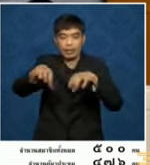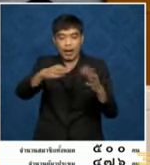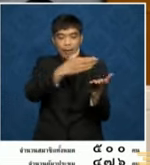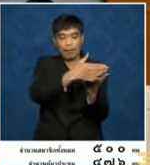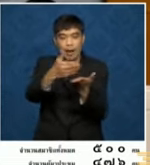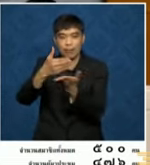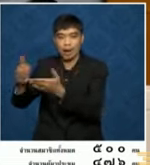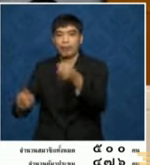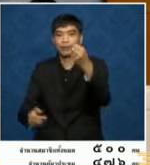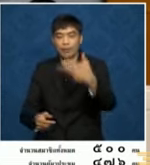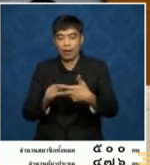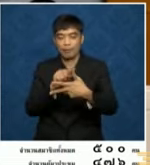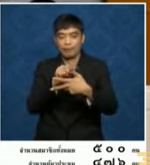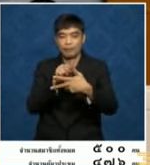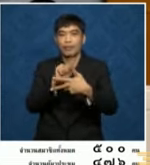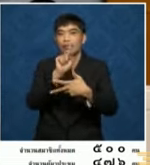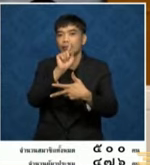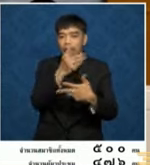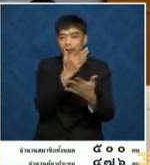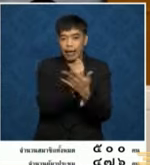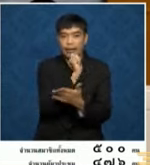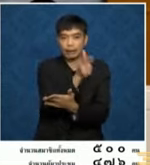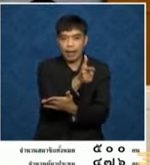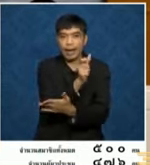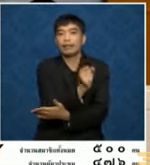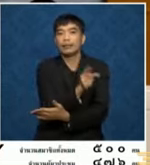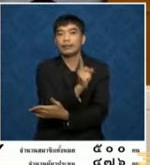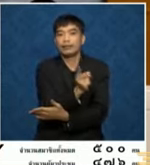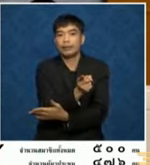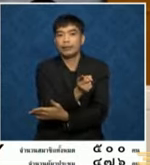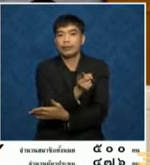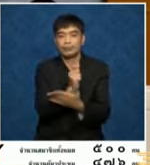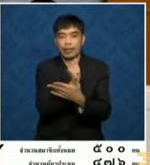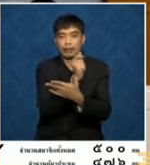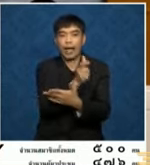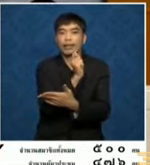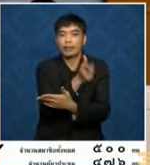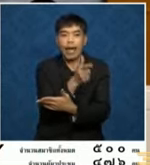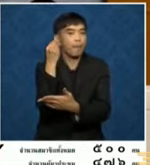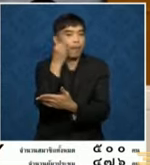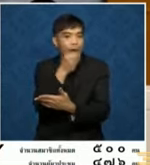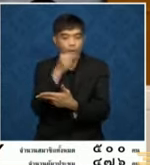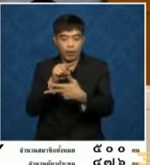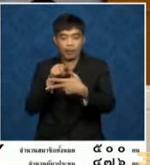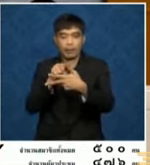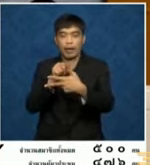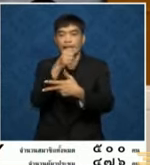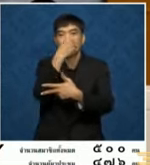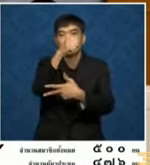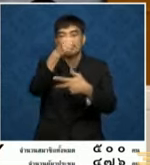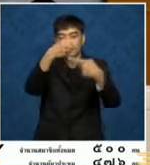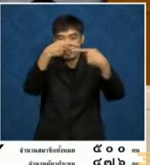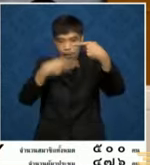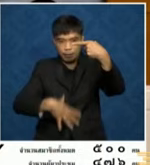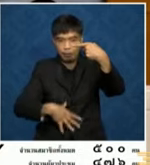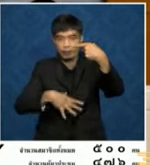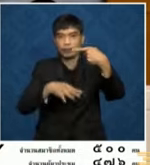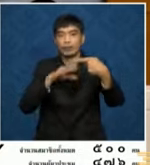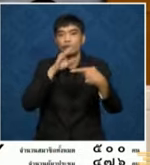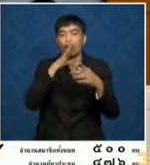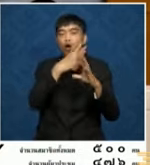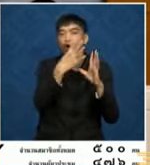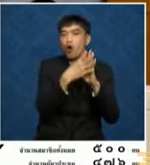ครับเรื่องแรกคือรายการประจำซึ่งประกอบด้วยค่าใช้จ่ายที่ท่านคุ้นเคยอยู่แล้วนะครับประมาณ10รายการครับเข้าอบรมสัมม